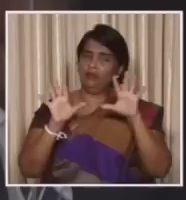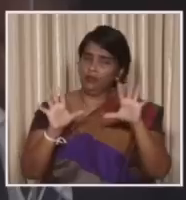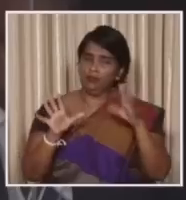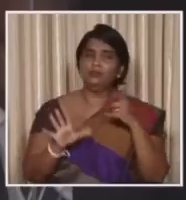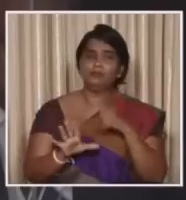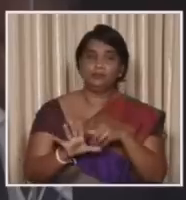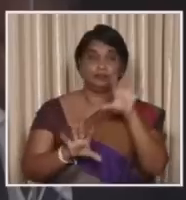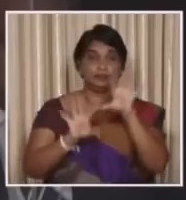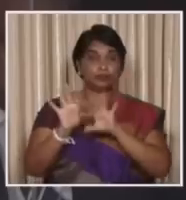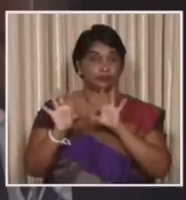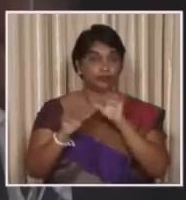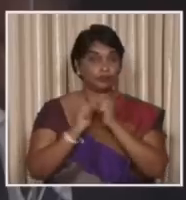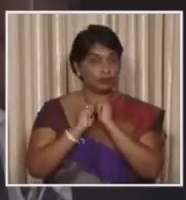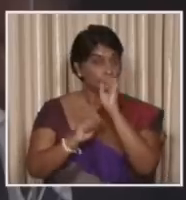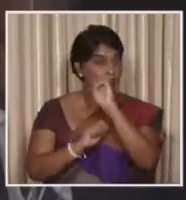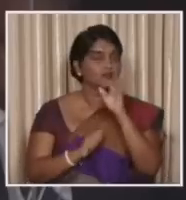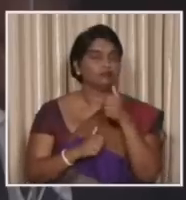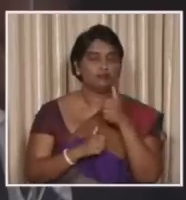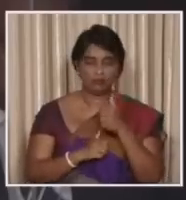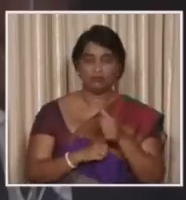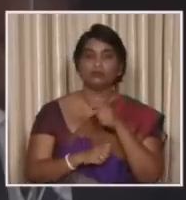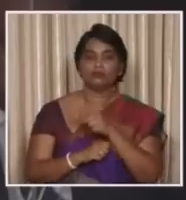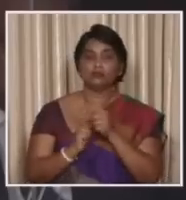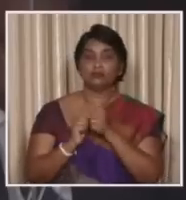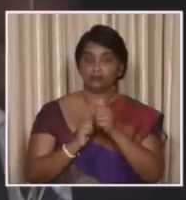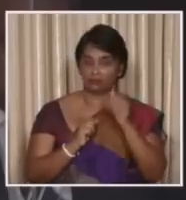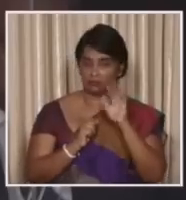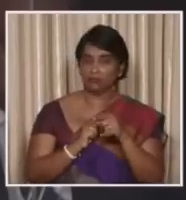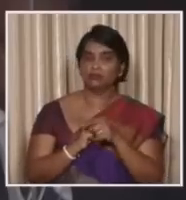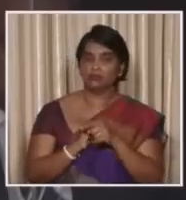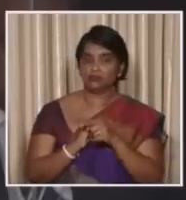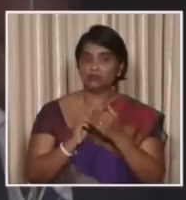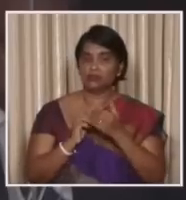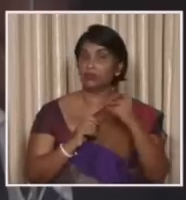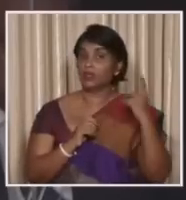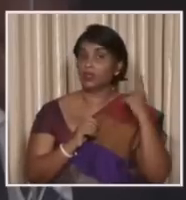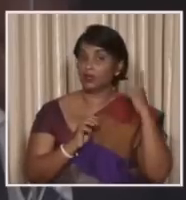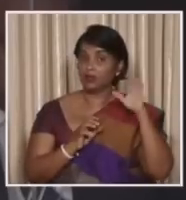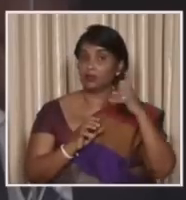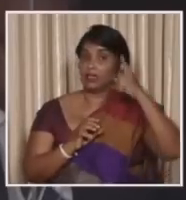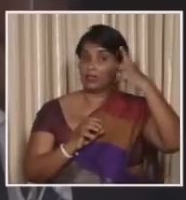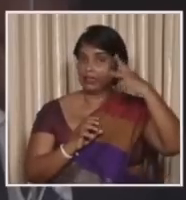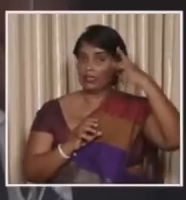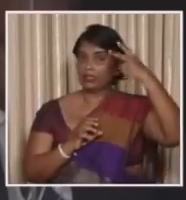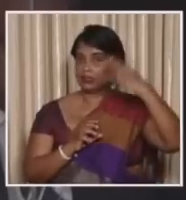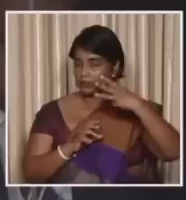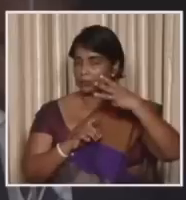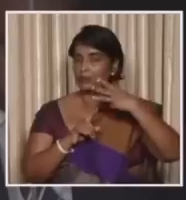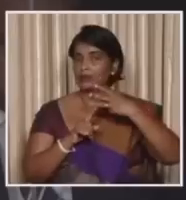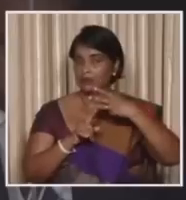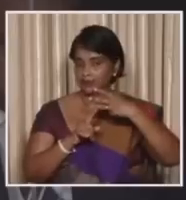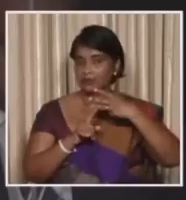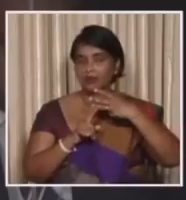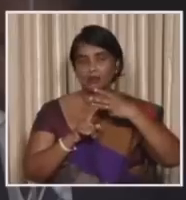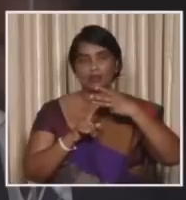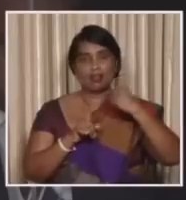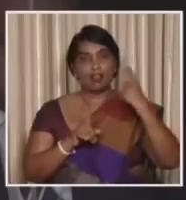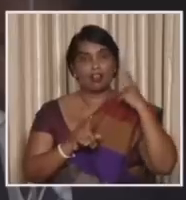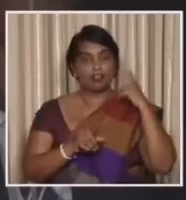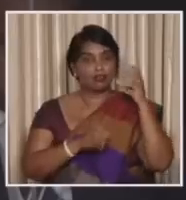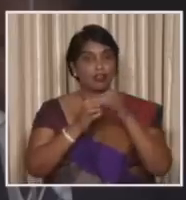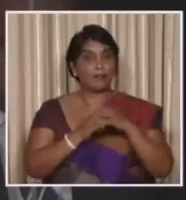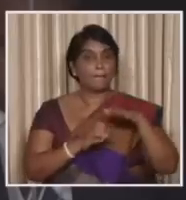ඒ පත්වීම් දෙන එක සාධාරණයි. ඒකන්ද ඒක කළ යුතුයි. ඊට පස්සේ යුද හමුදාවේ දෙවෙනියා තුන්වෙනියා වගේ අය ඊට පස්සේ ආරක්ෂක